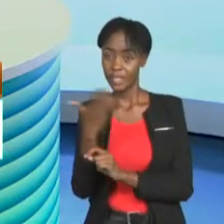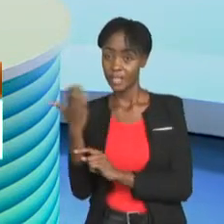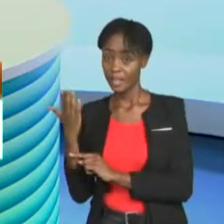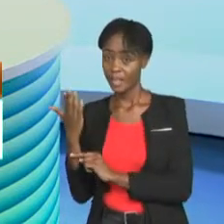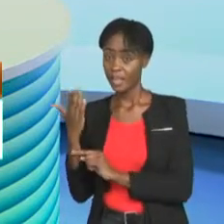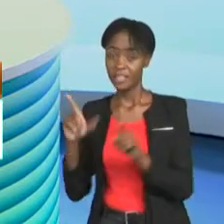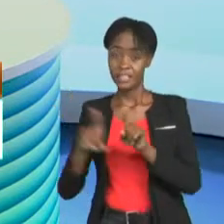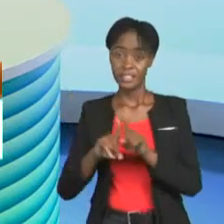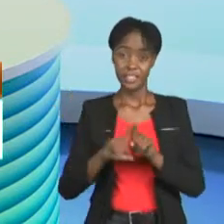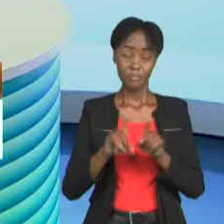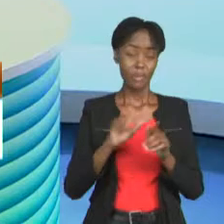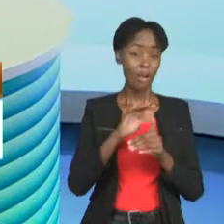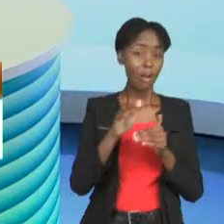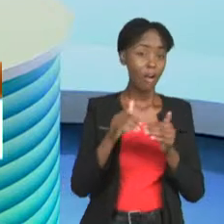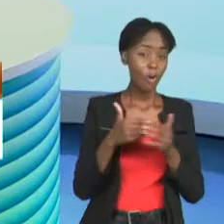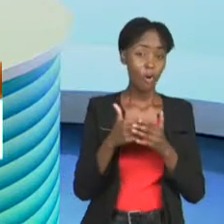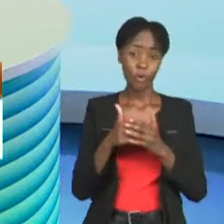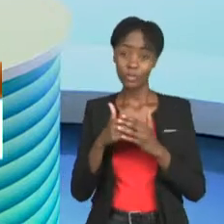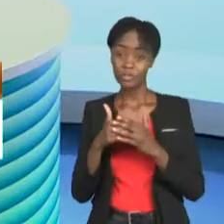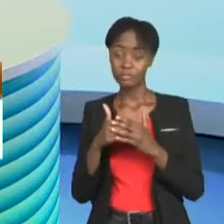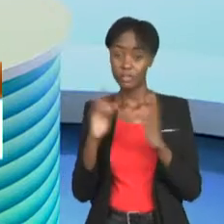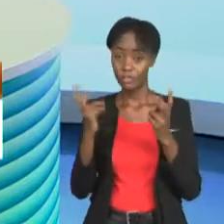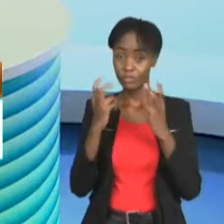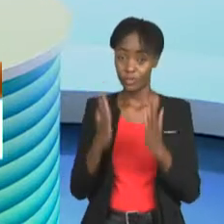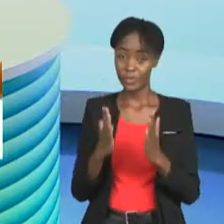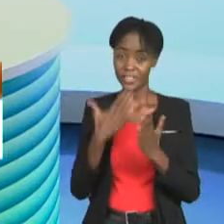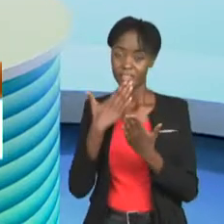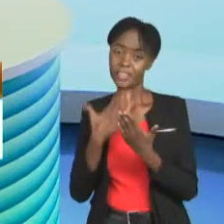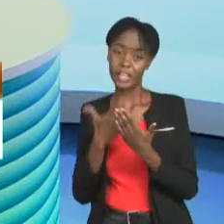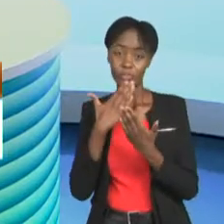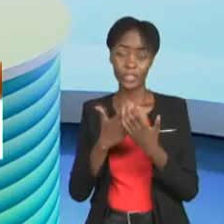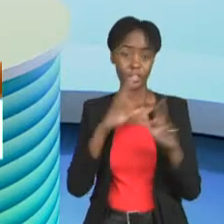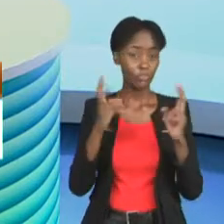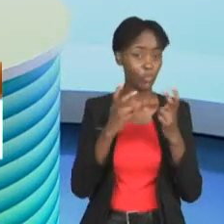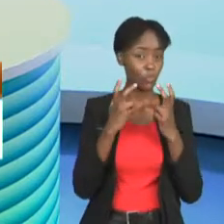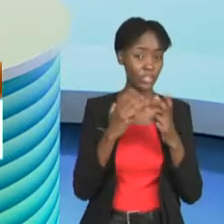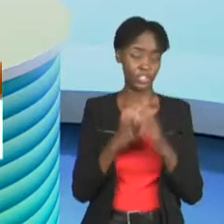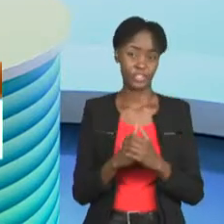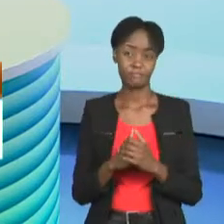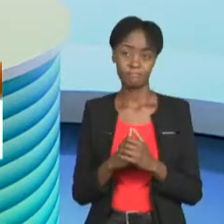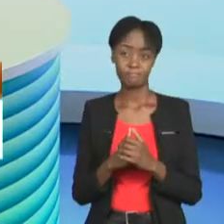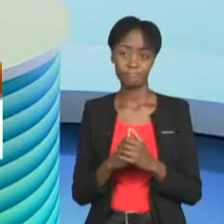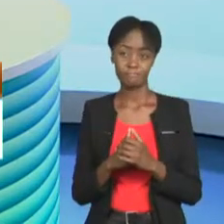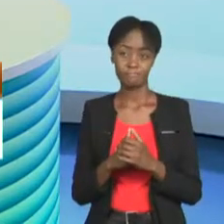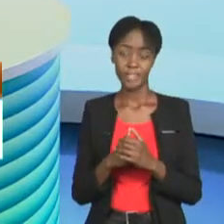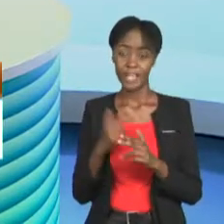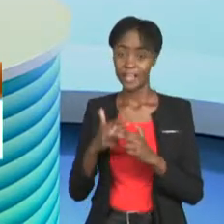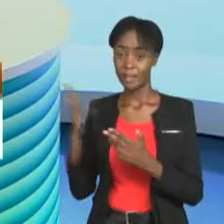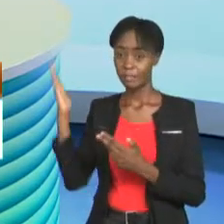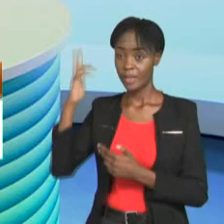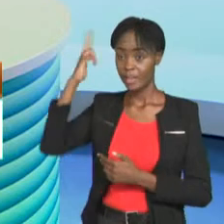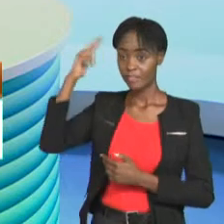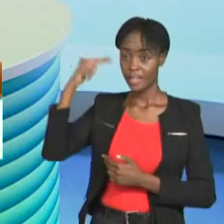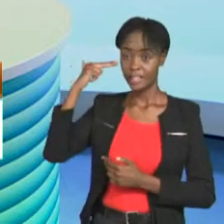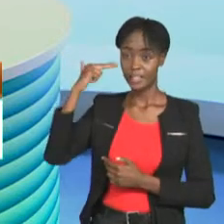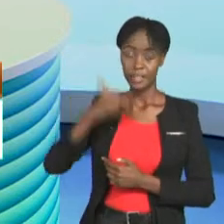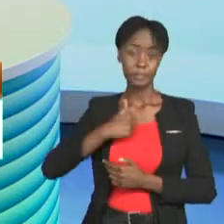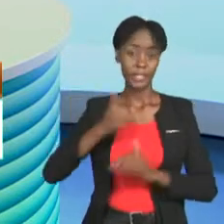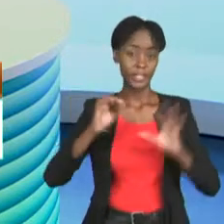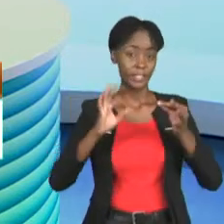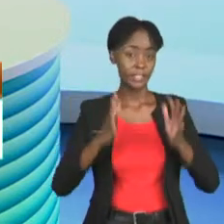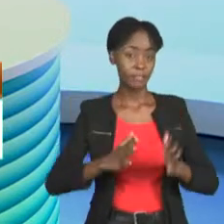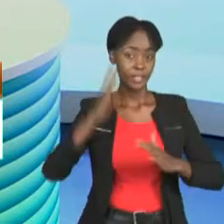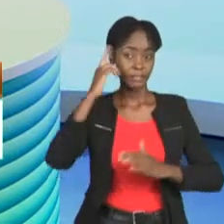wote waliozifanikisha taarifa hizi, nasema shukrani za dhati kwa kuungana nasi hadi tamati wa taarifa zetu. Nimekuwa wako hadi ya Mwasiwa na mwenzangu